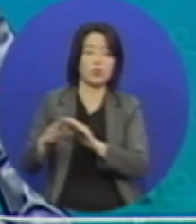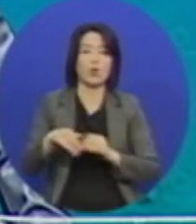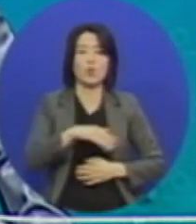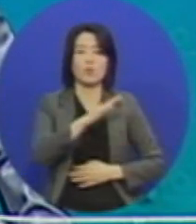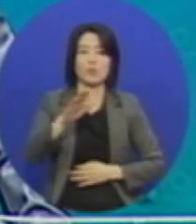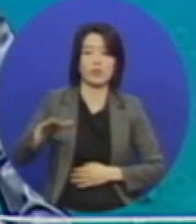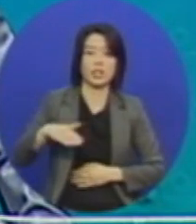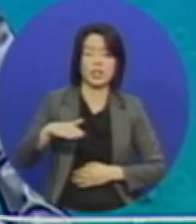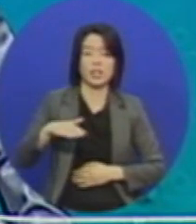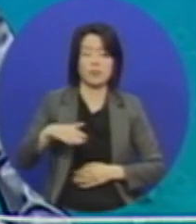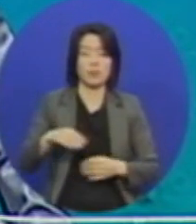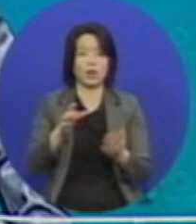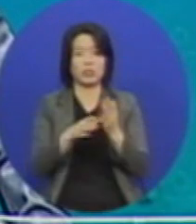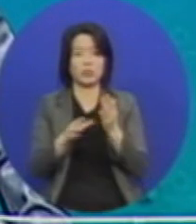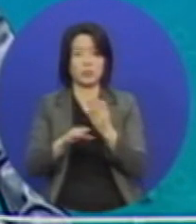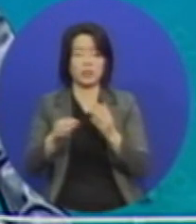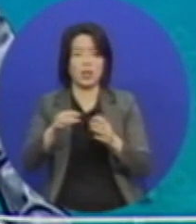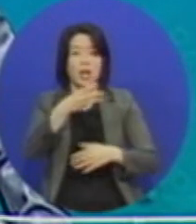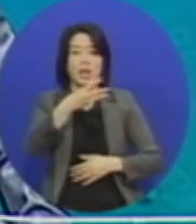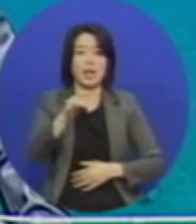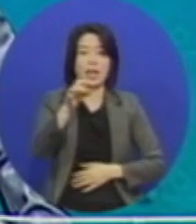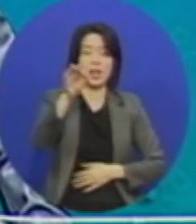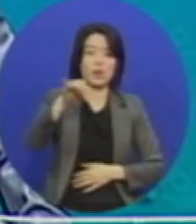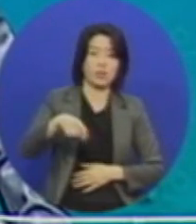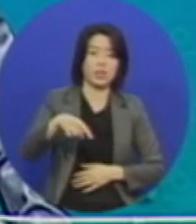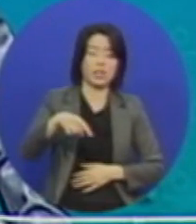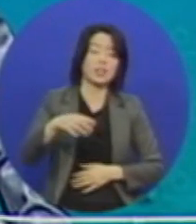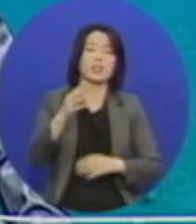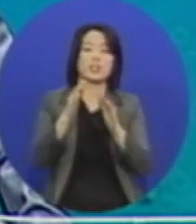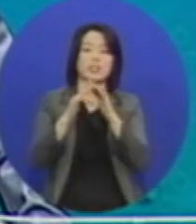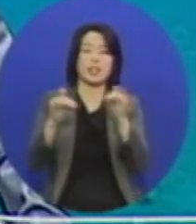십일조를 내일 사람들에게 주리라 하였나니